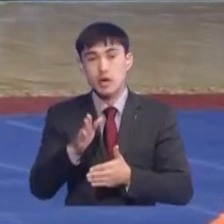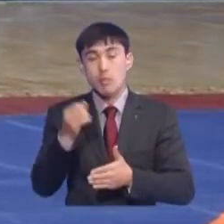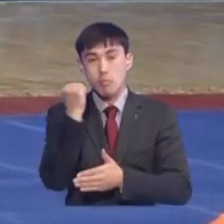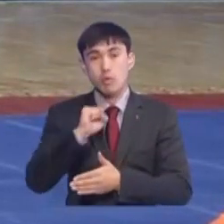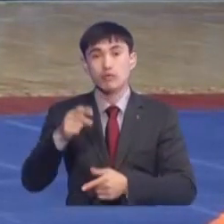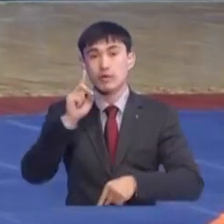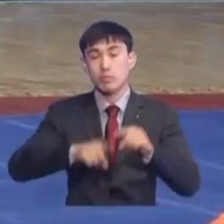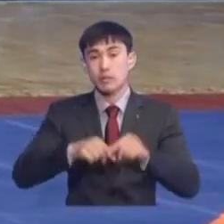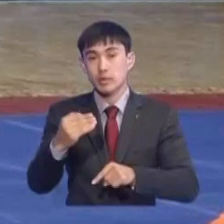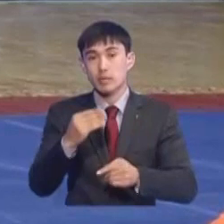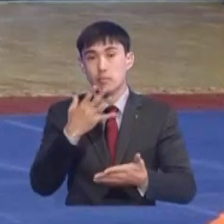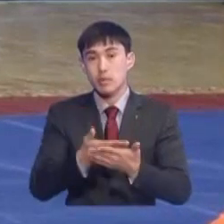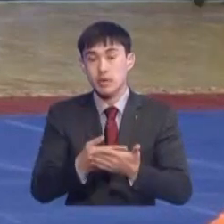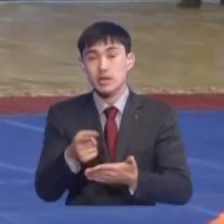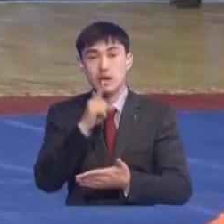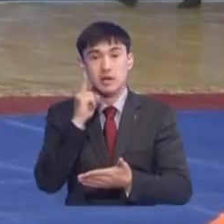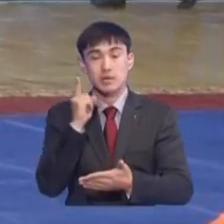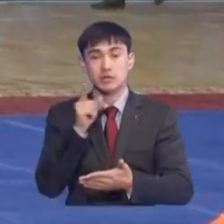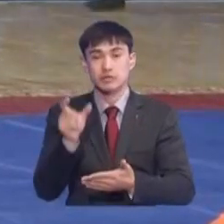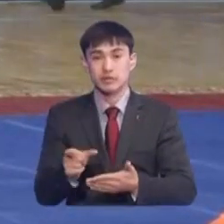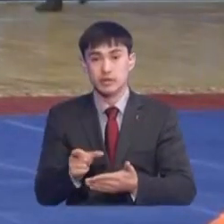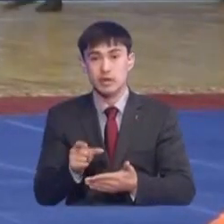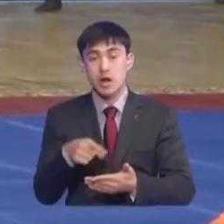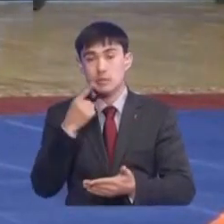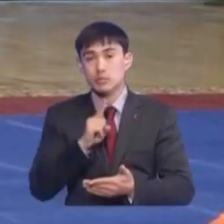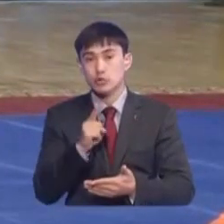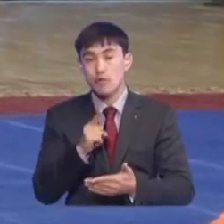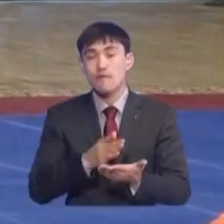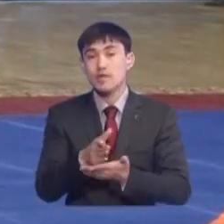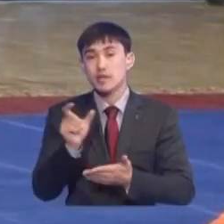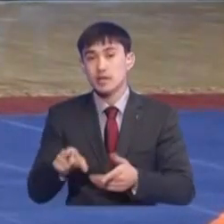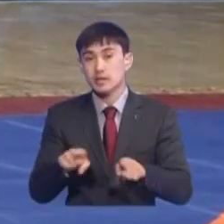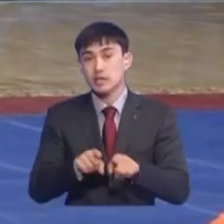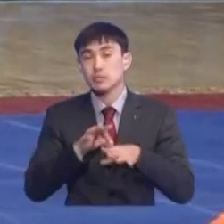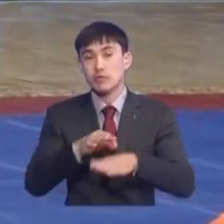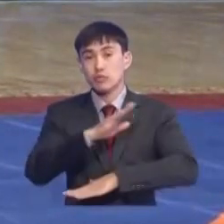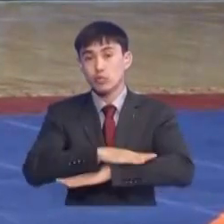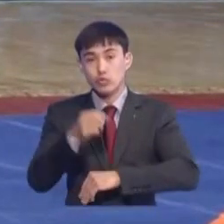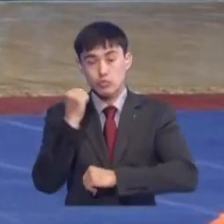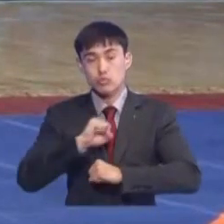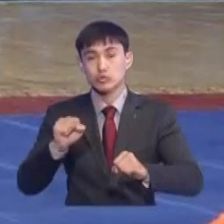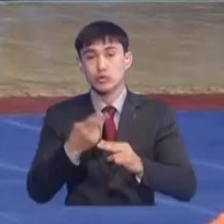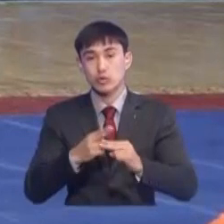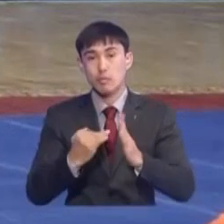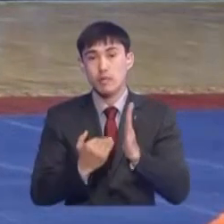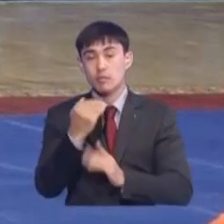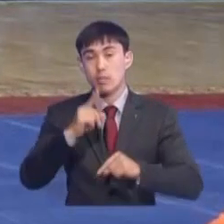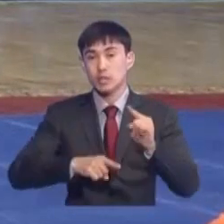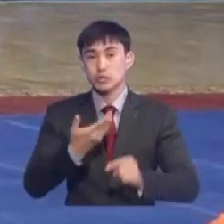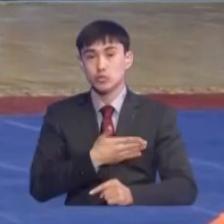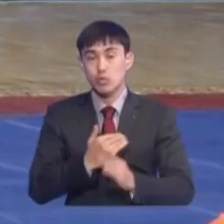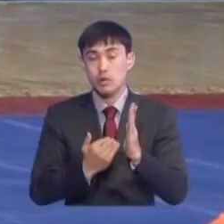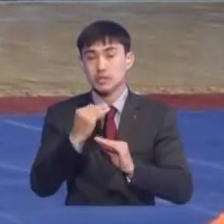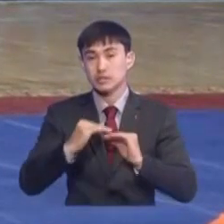их предков сделать их Примером для каждого молодого человека стоит отметить что ветераны также проводят уроки мужества которые поднимают патриотический дух